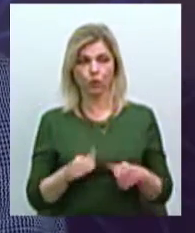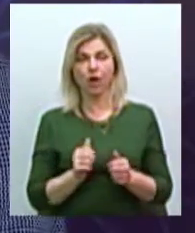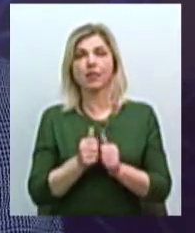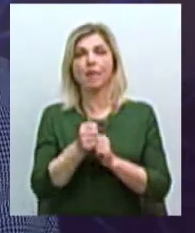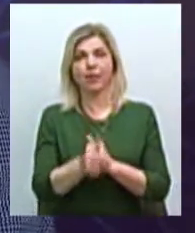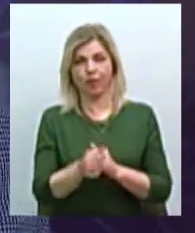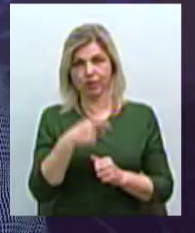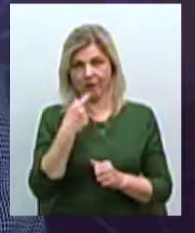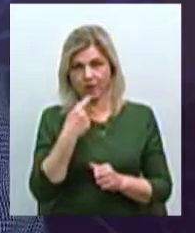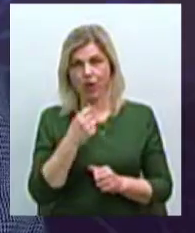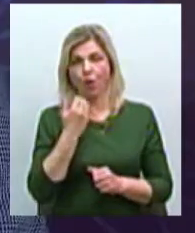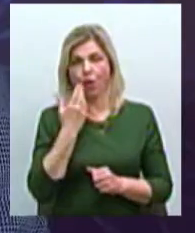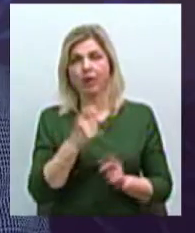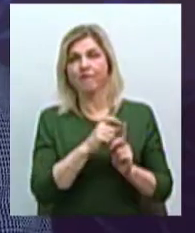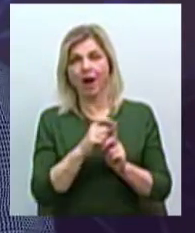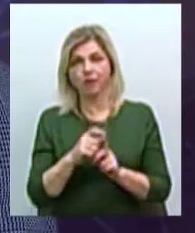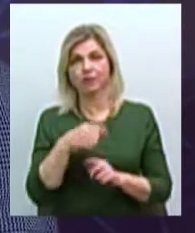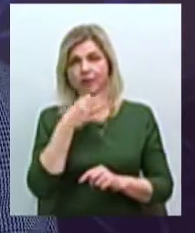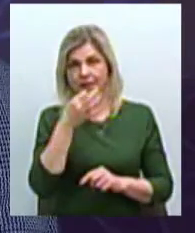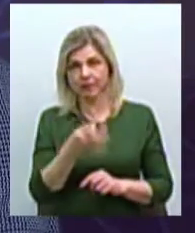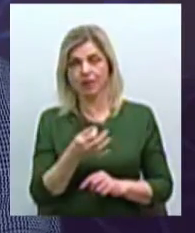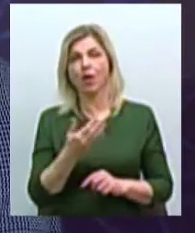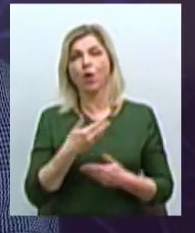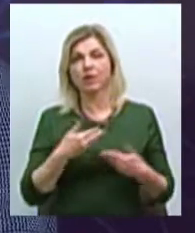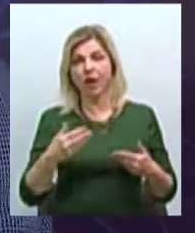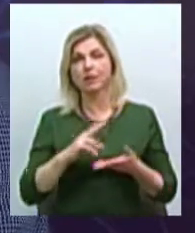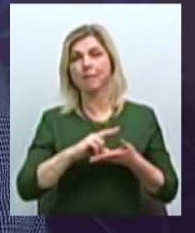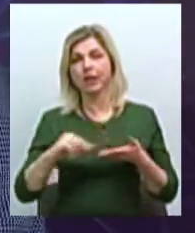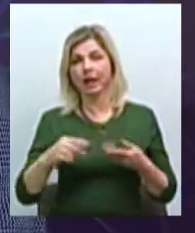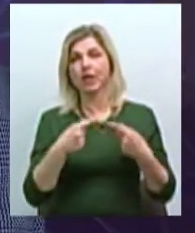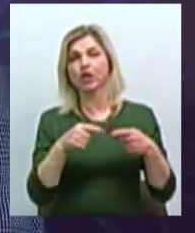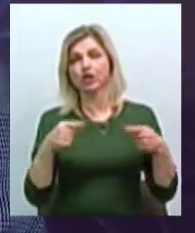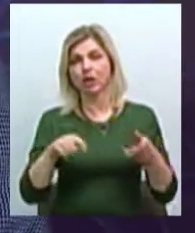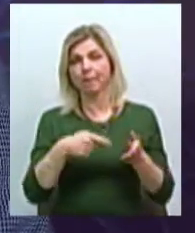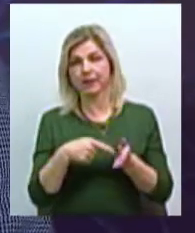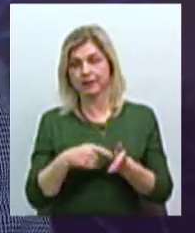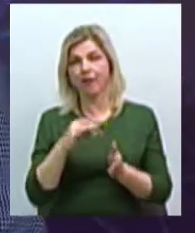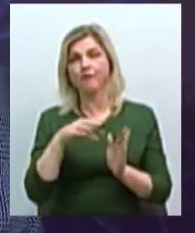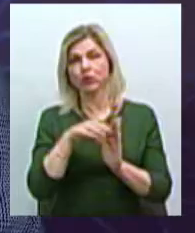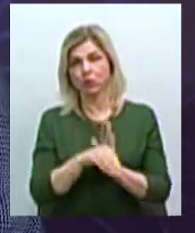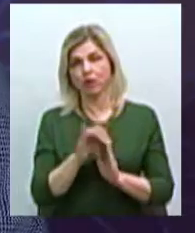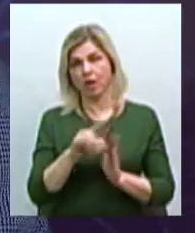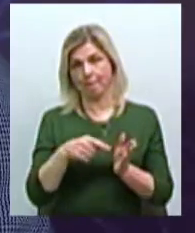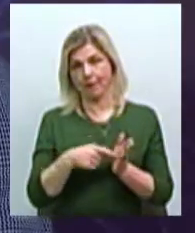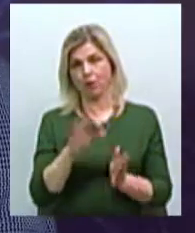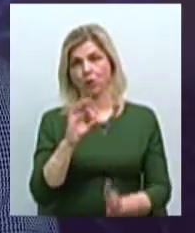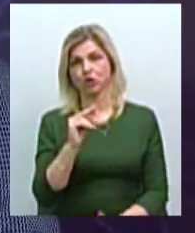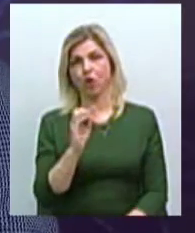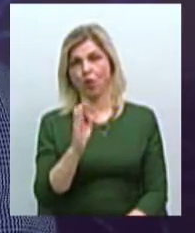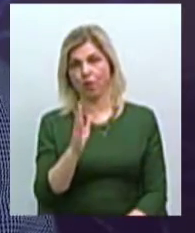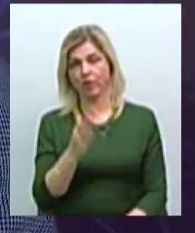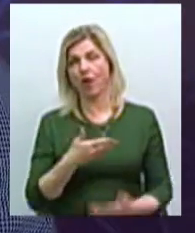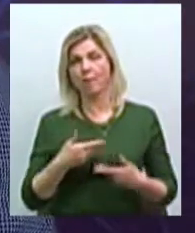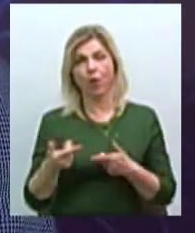наперед, коли останню фразу сказав, що з нас вже беруть приклад інші міста, в тому числі і, можливо, місто Очаків. Ми готові